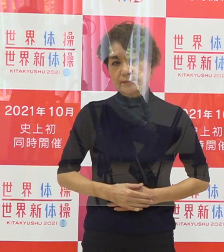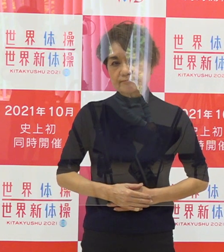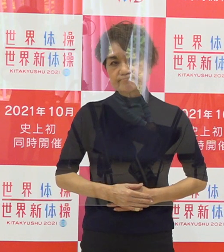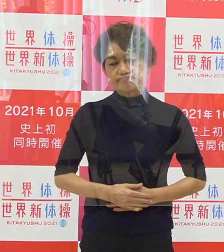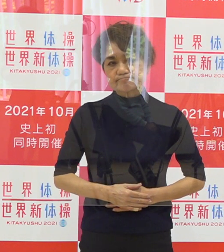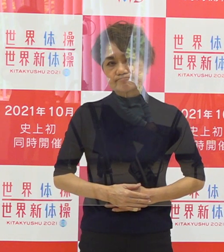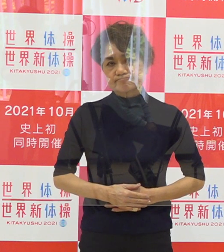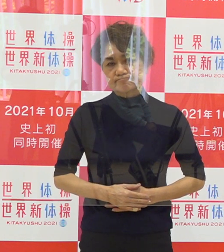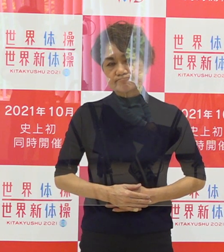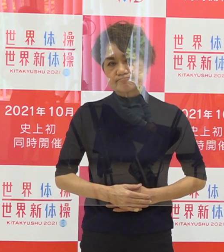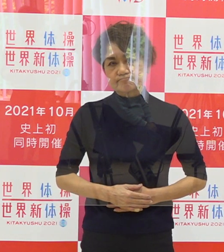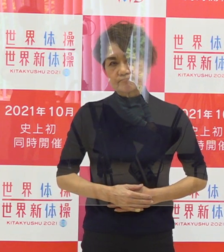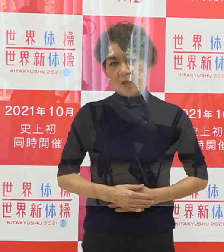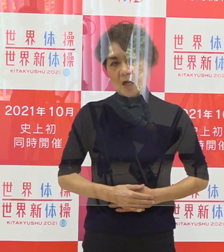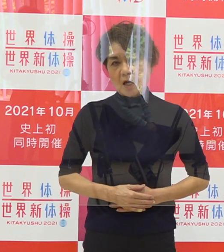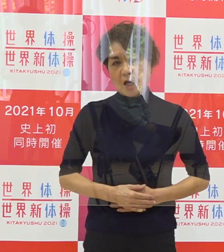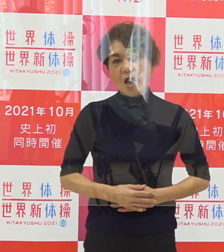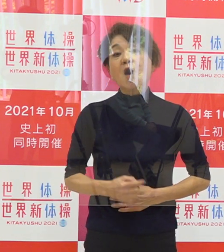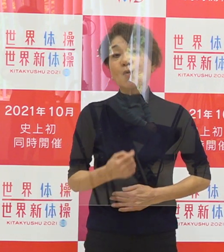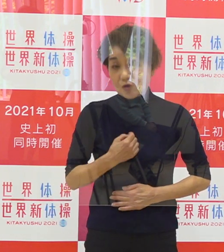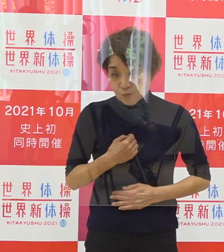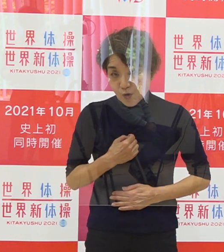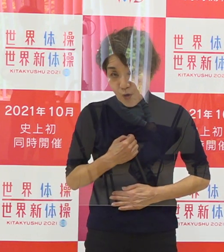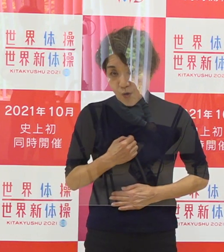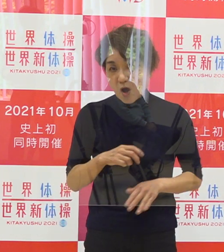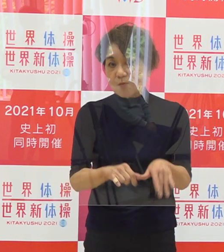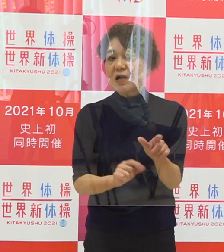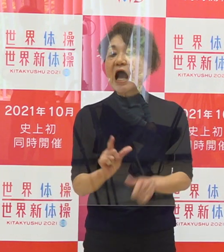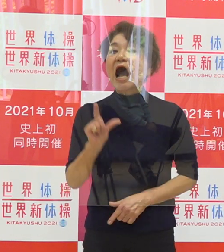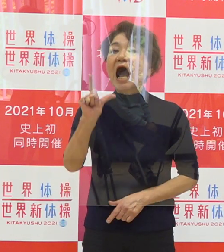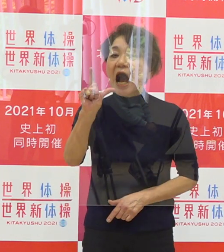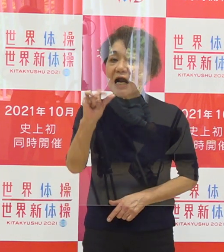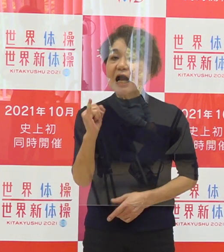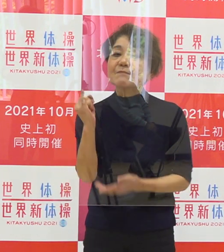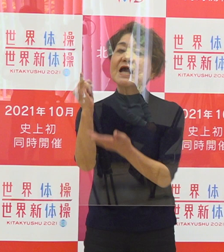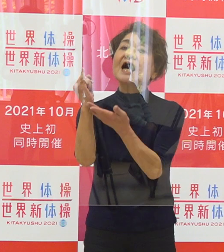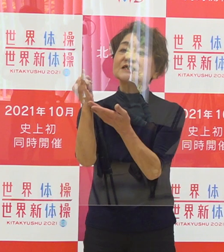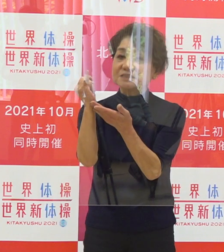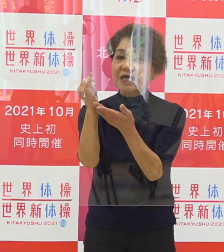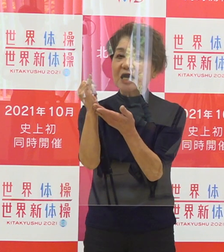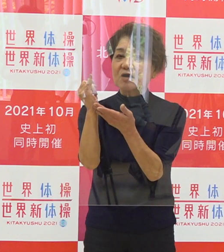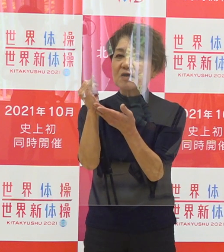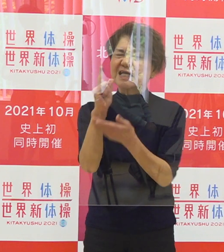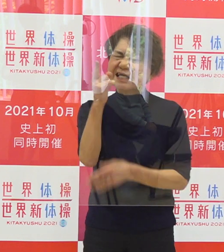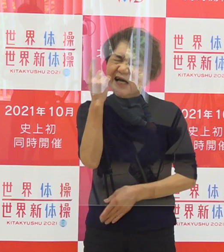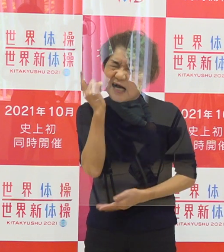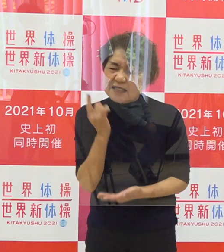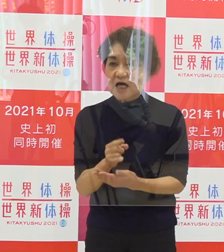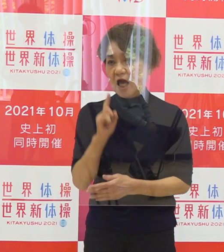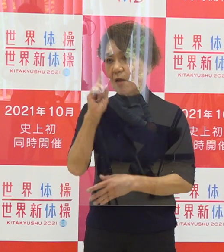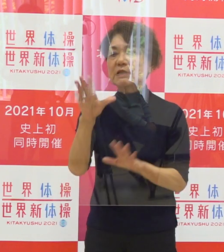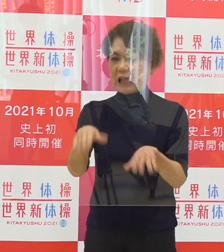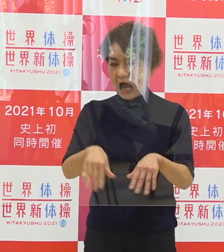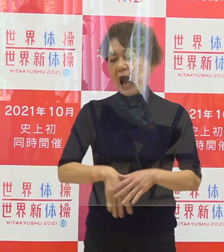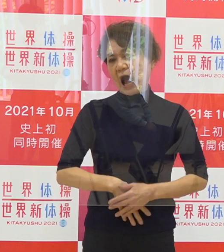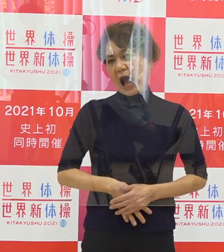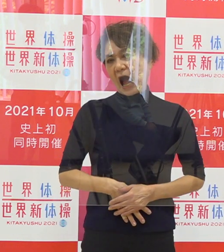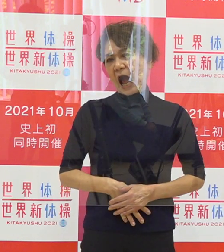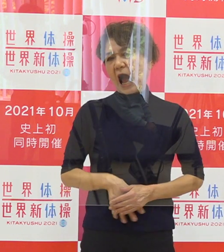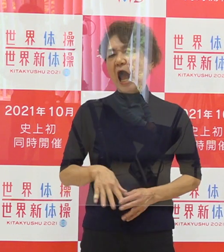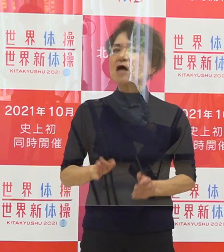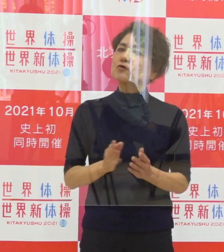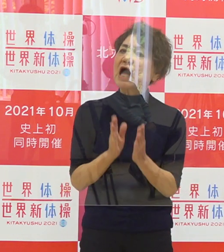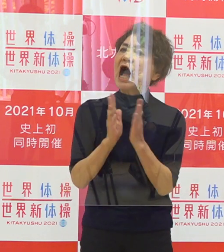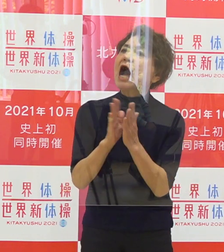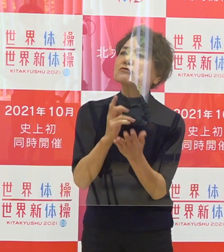僕も一度だけ村上真愛さんの演技をわずかな時間だけしか見ていないんですけれども、その時は拍手であんまり声